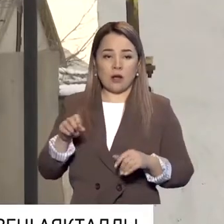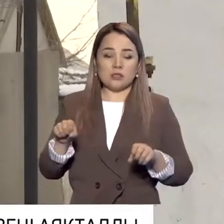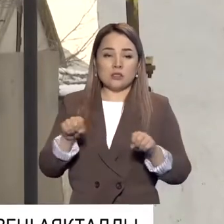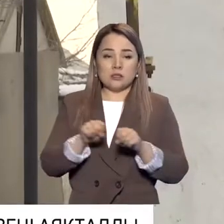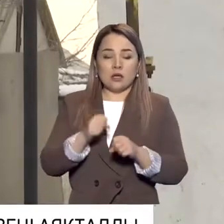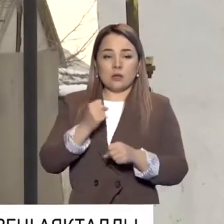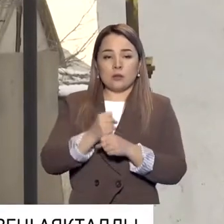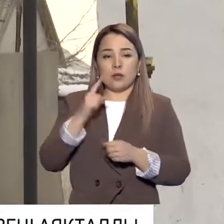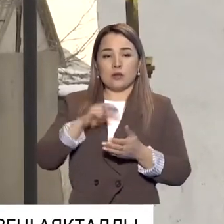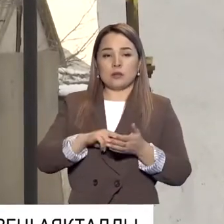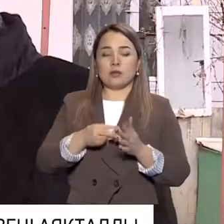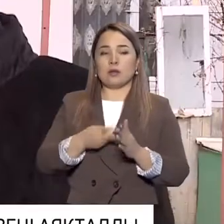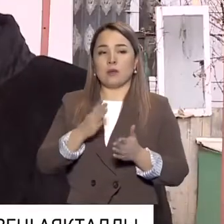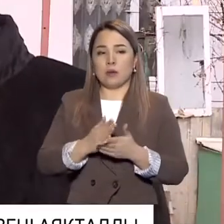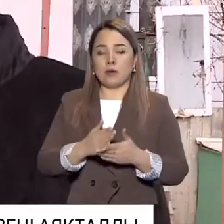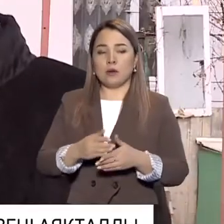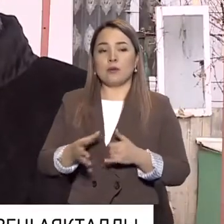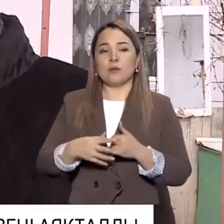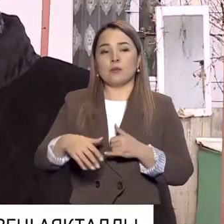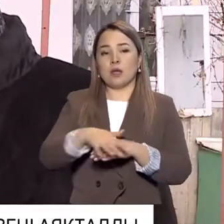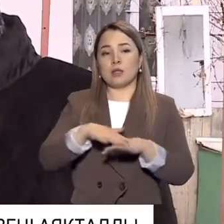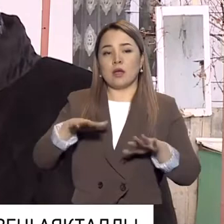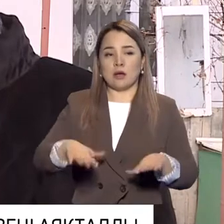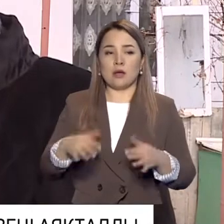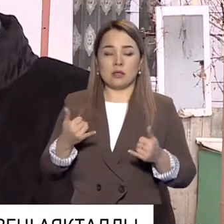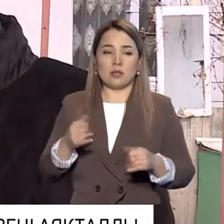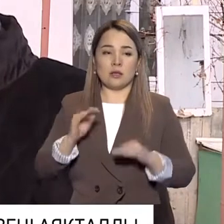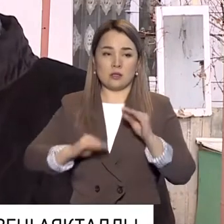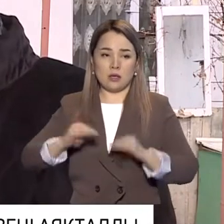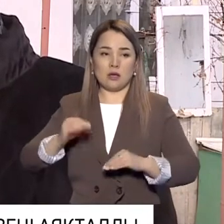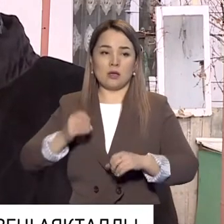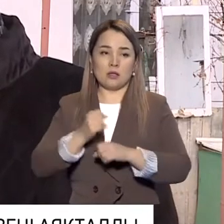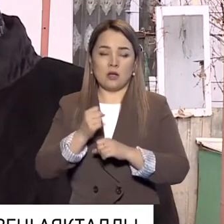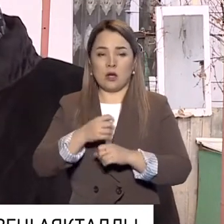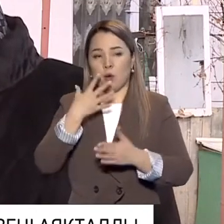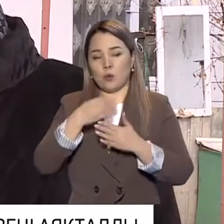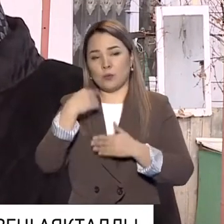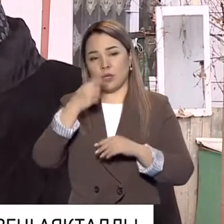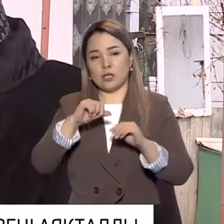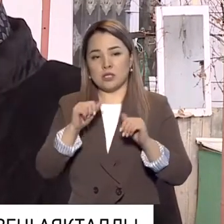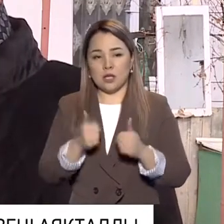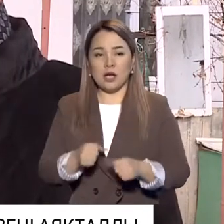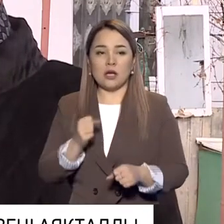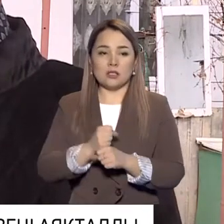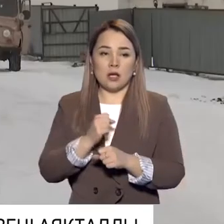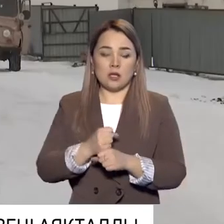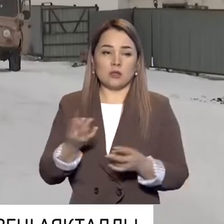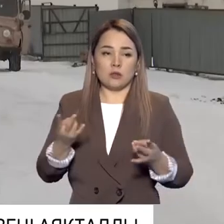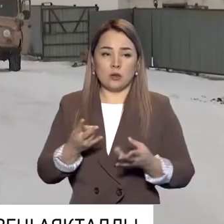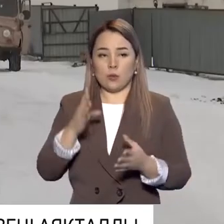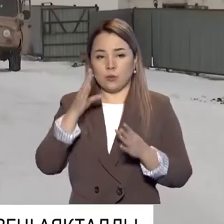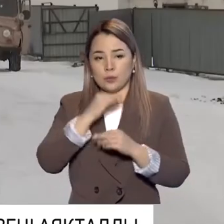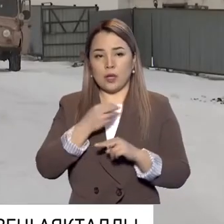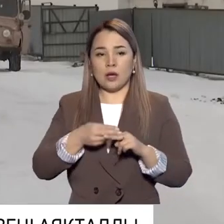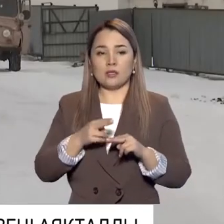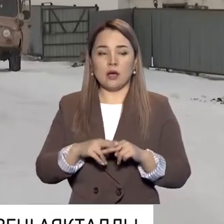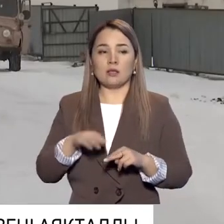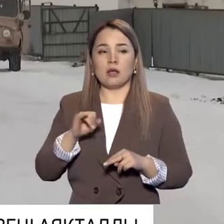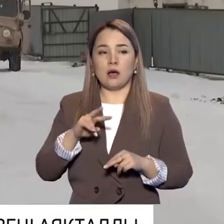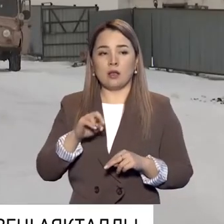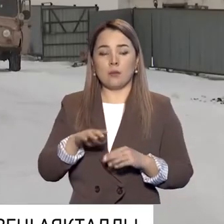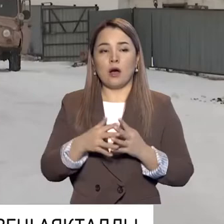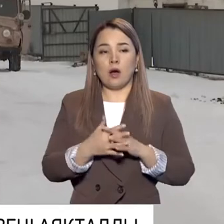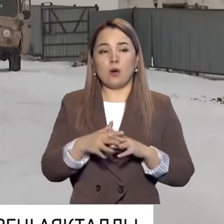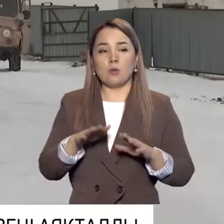деген ниетім бар. Үйдің айналасындағы жерді жекешелендіру керек екен. Соны жекешелендіріп үлгермей қалдым. Талап ауылында 145